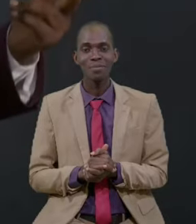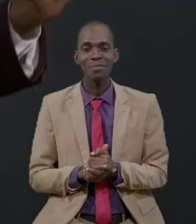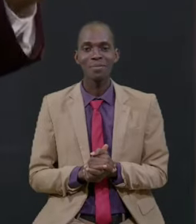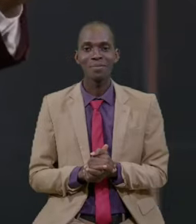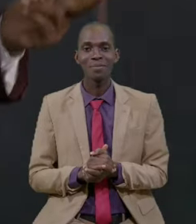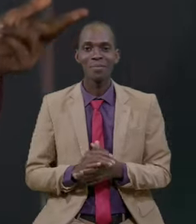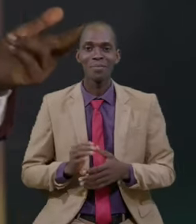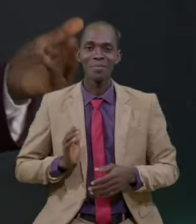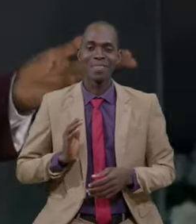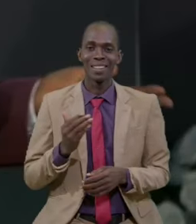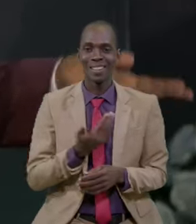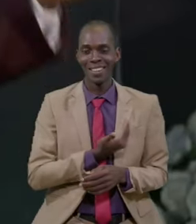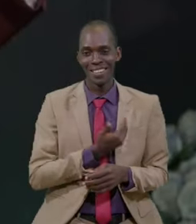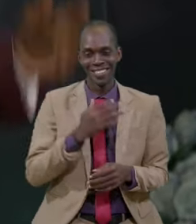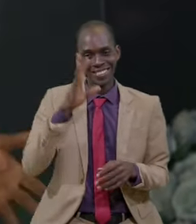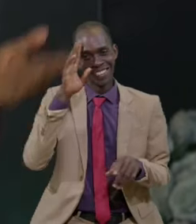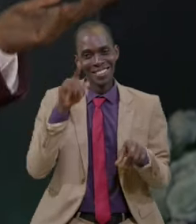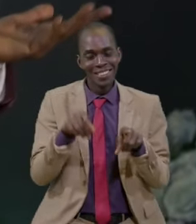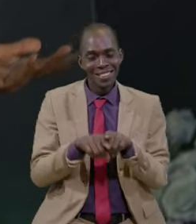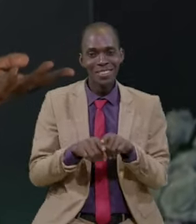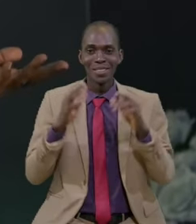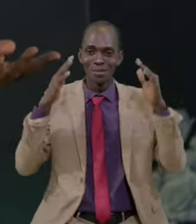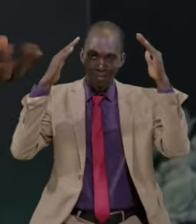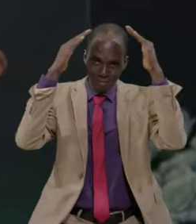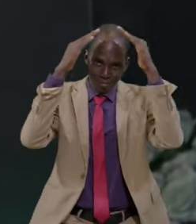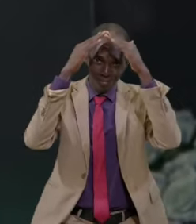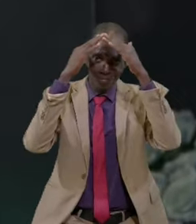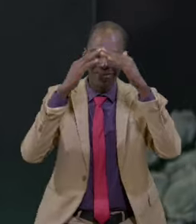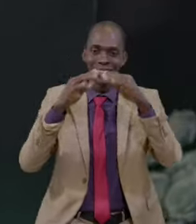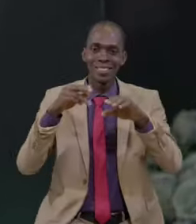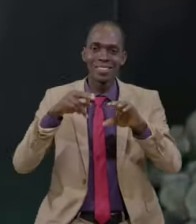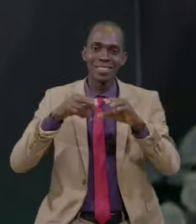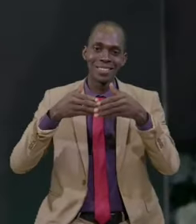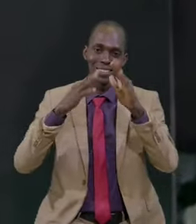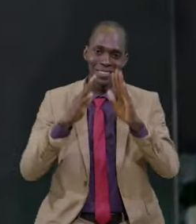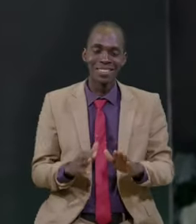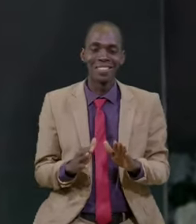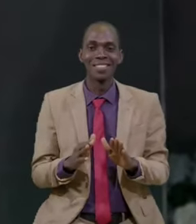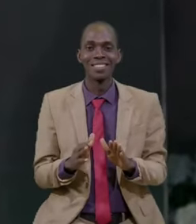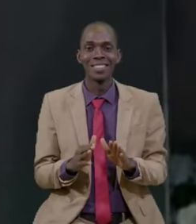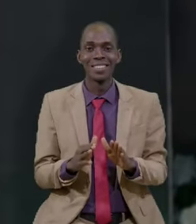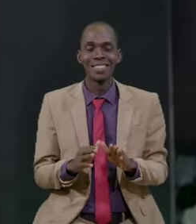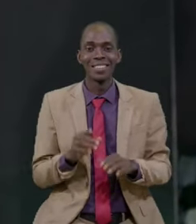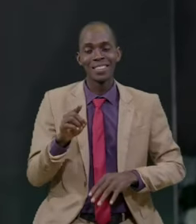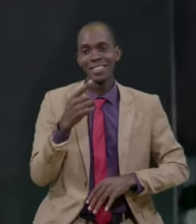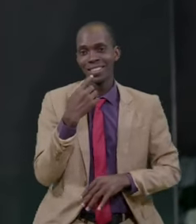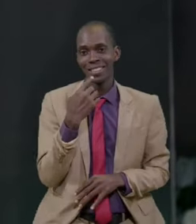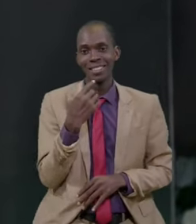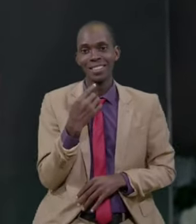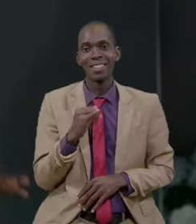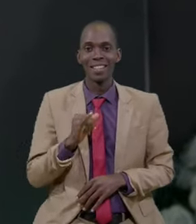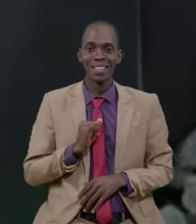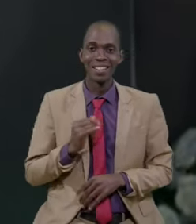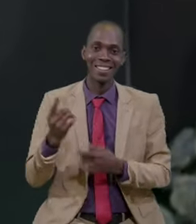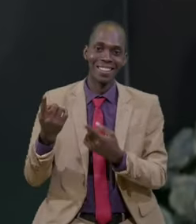Est-ce que vous appelez révérend, évêque, président? Il a dit, je suis venu